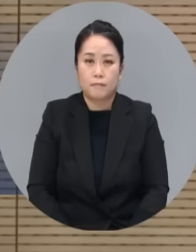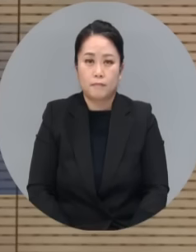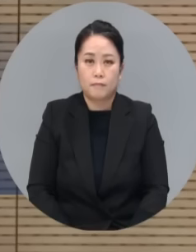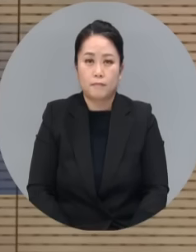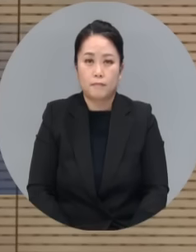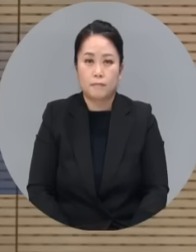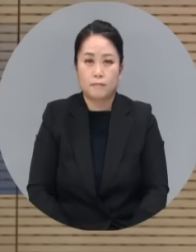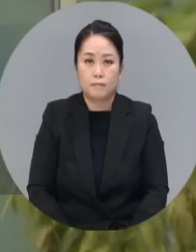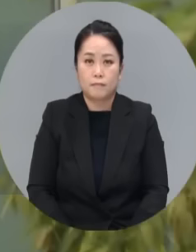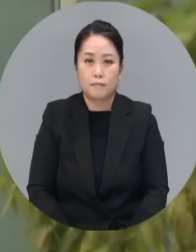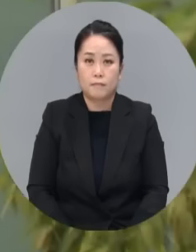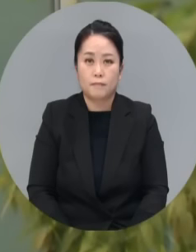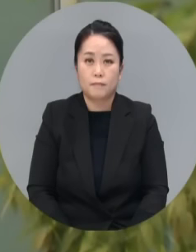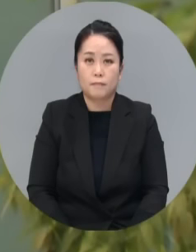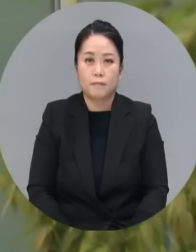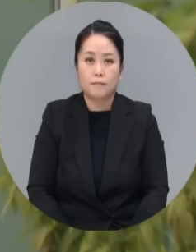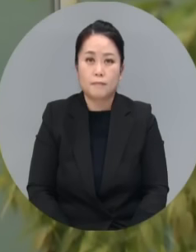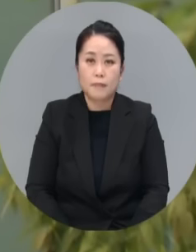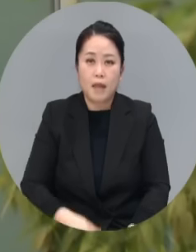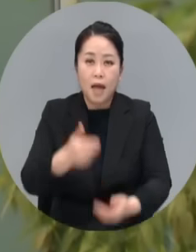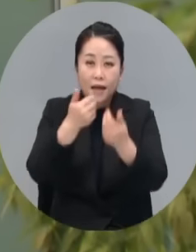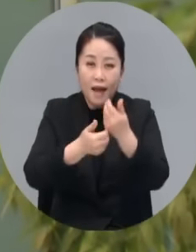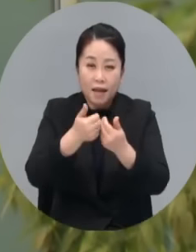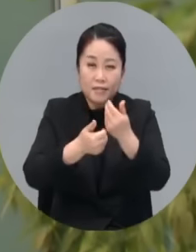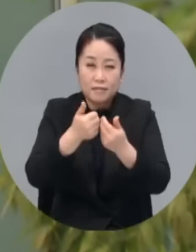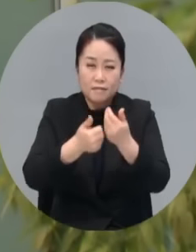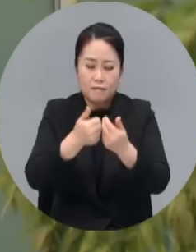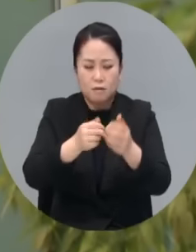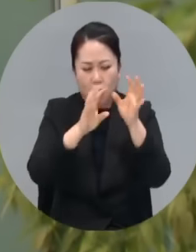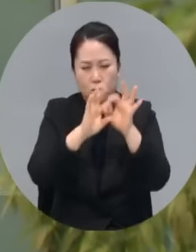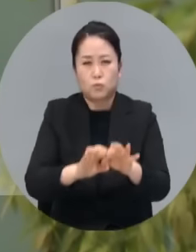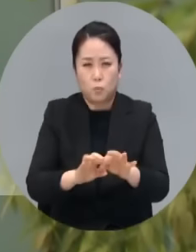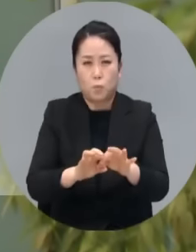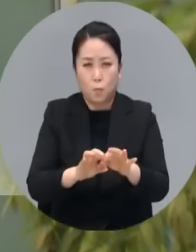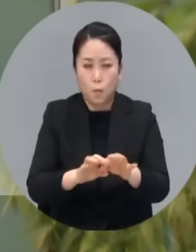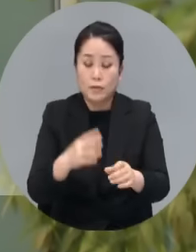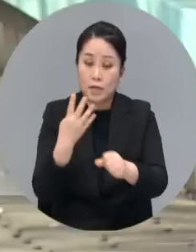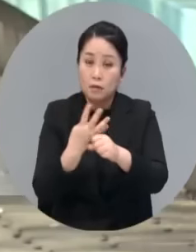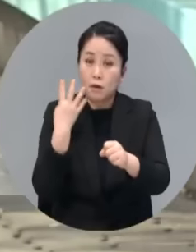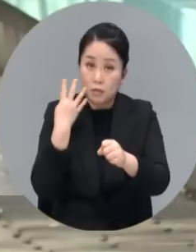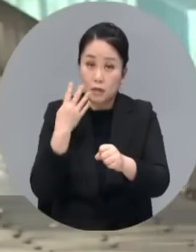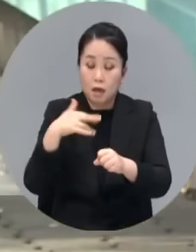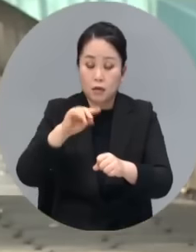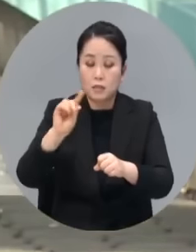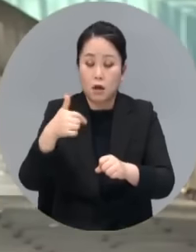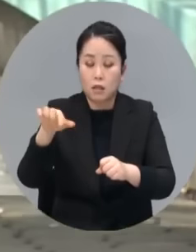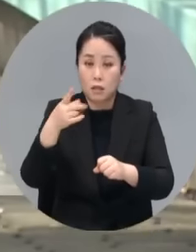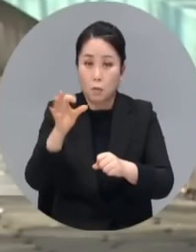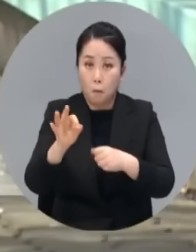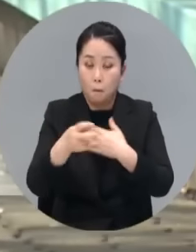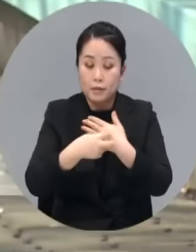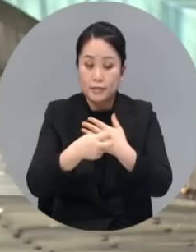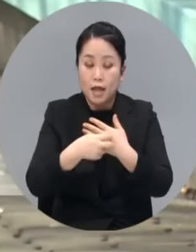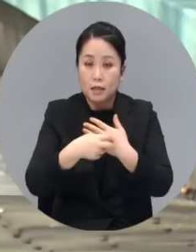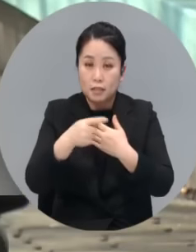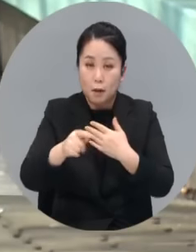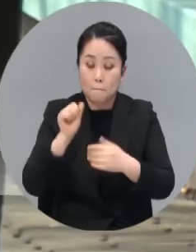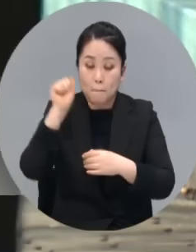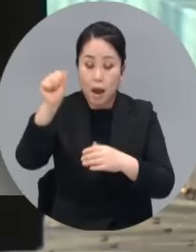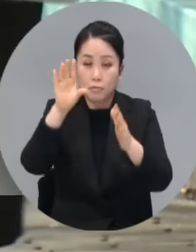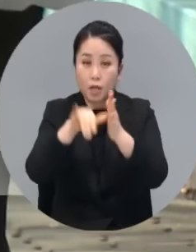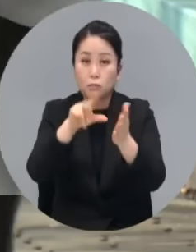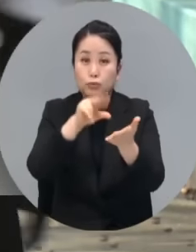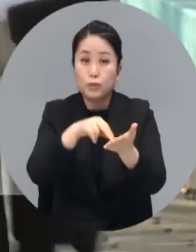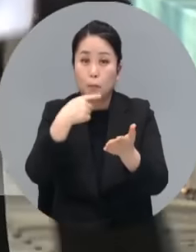강력히 요청합니다. 갈등의 불씨는 여전합니다. 4년 전 전공의 파업 당시 문제가 된 의대 정원